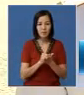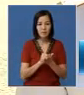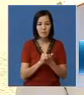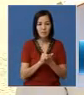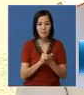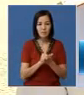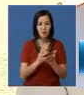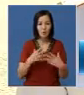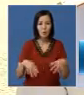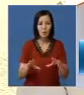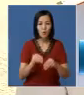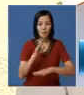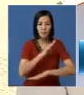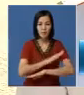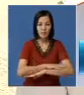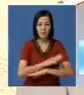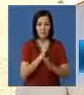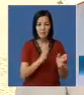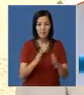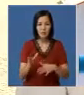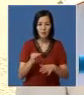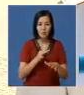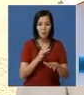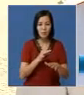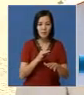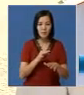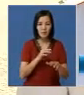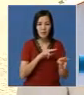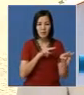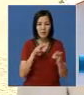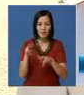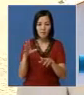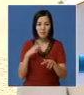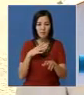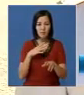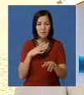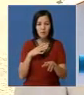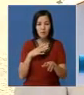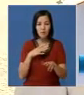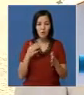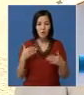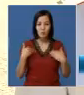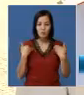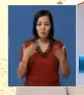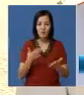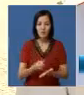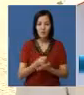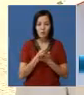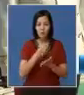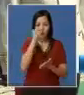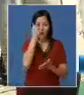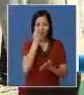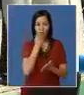қауіпсіздікті қамтамасыз ету облыс аймағында. Сол себепті жергілікті атқарушы органдарына осы көрсетіп отырған қолдау үшін алғысымызды